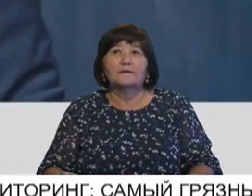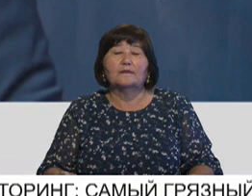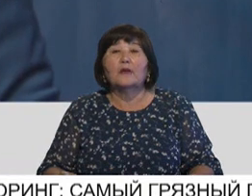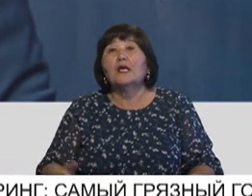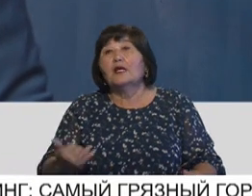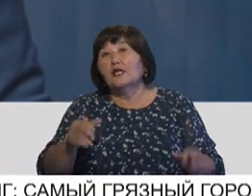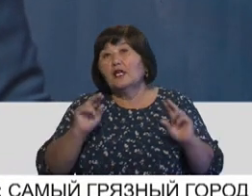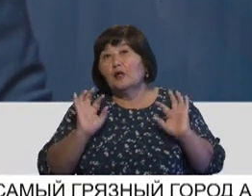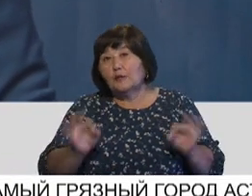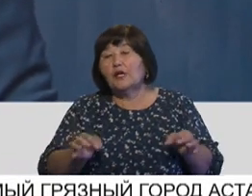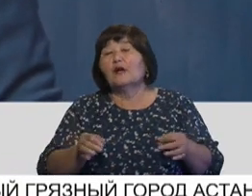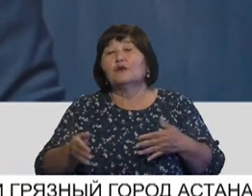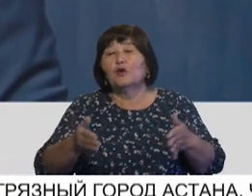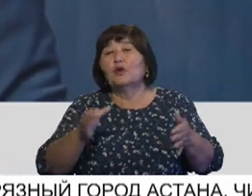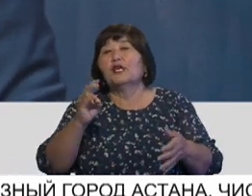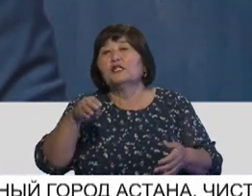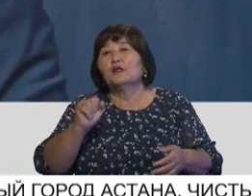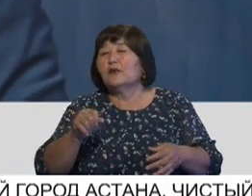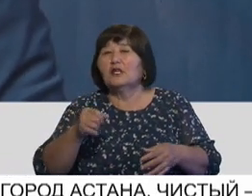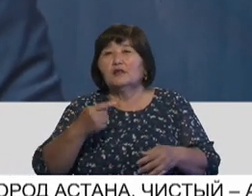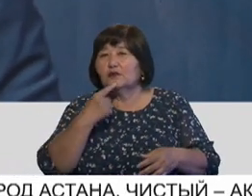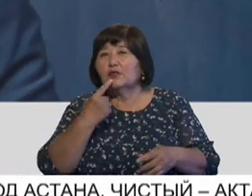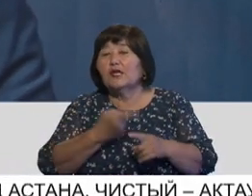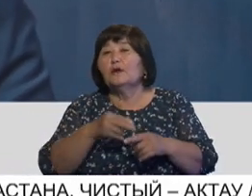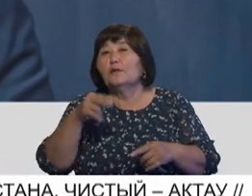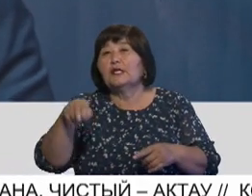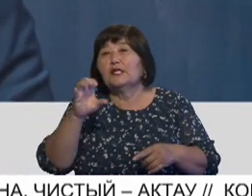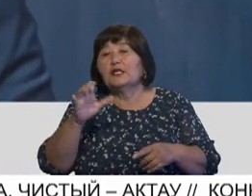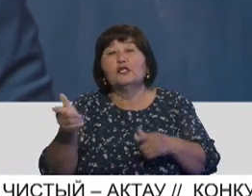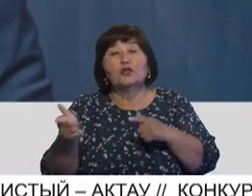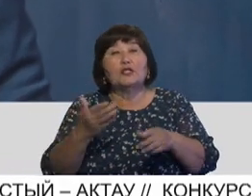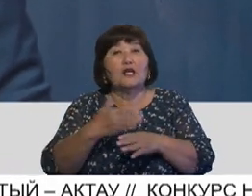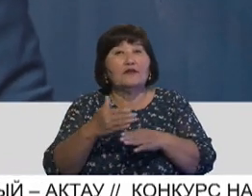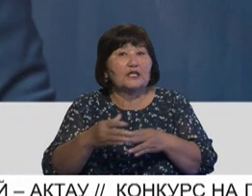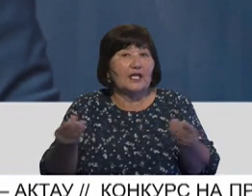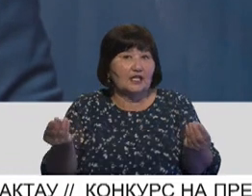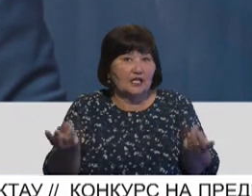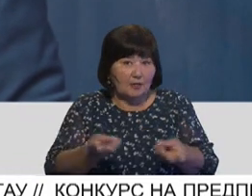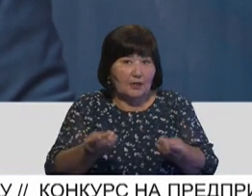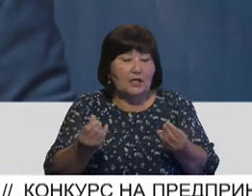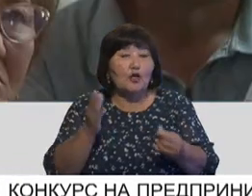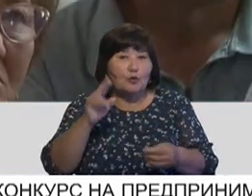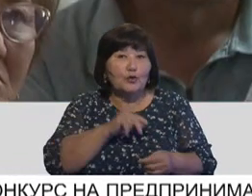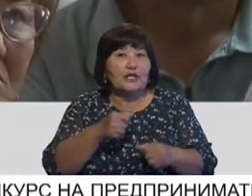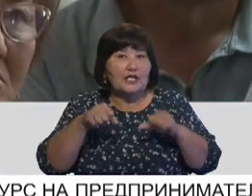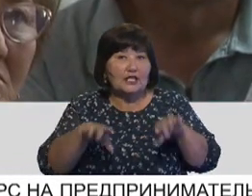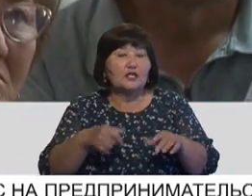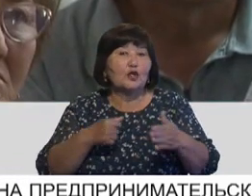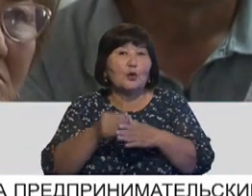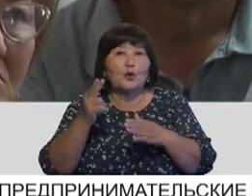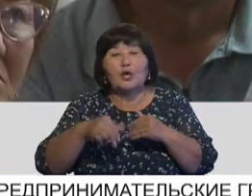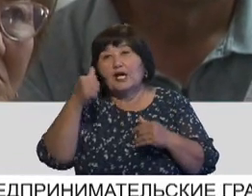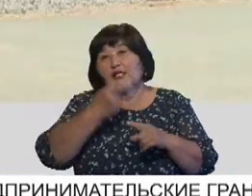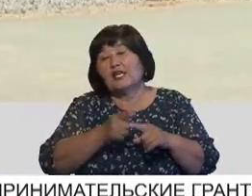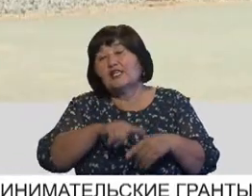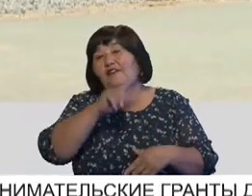И вправду, состояние улицы Антымах не из лучших, подготовлено ПСД. При выделении необходимых средств будем работать над решением до конца года